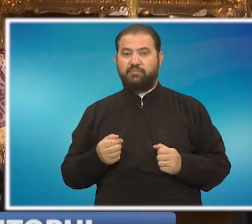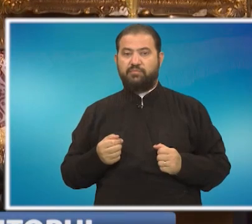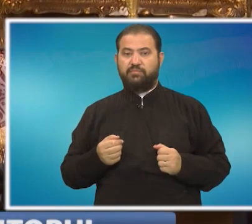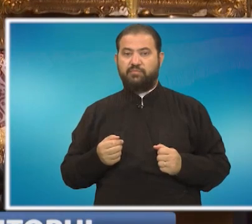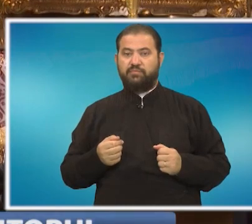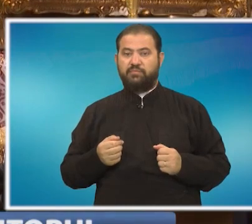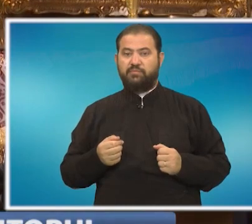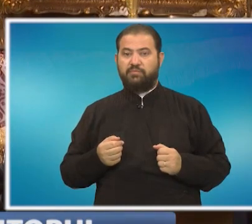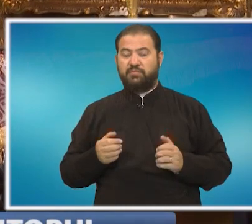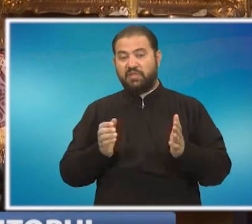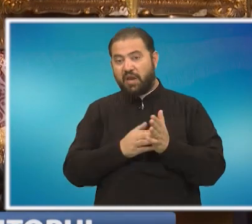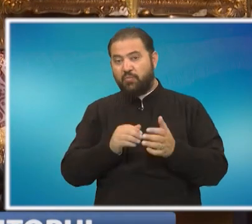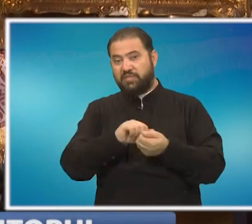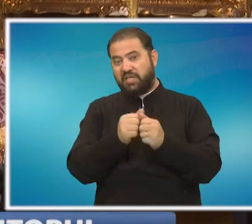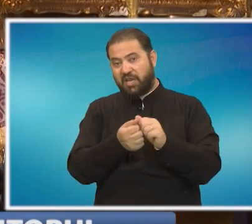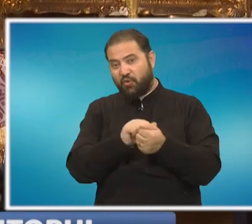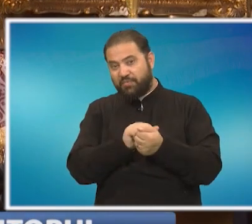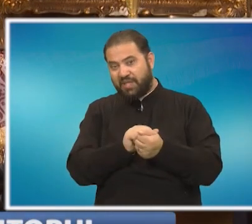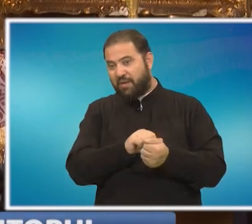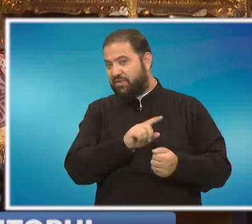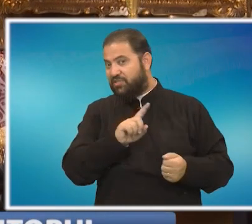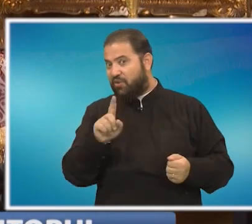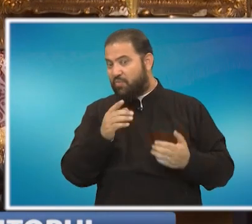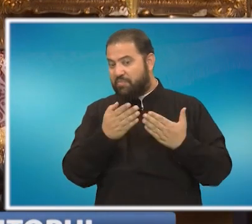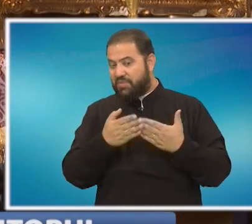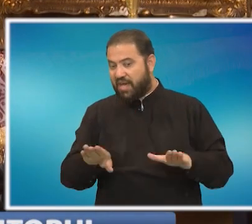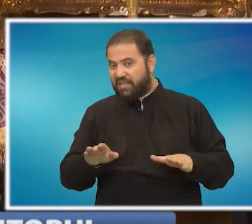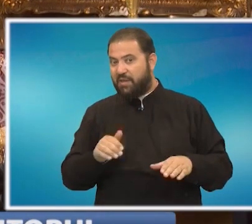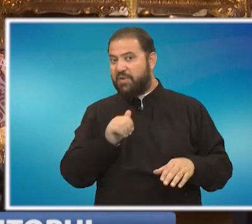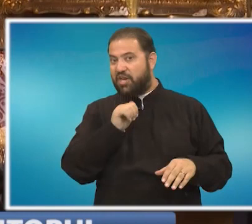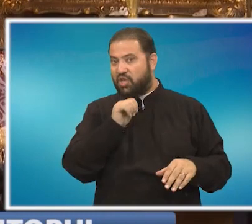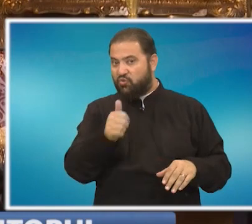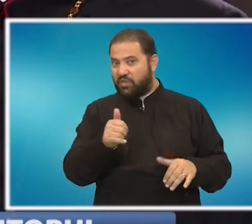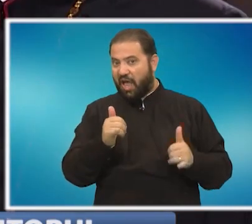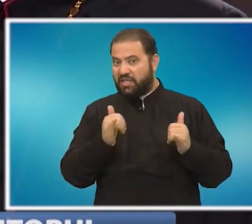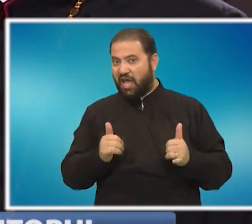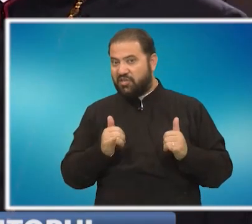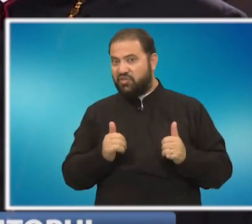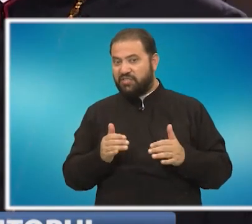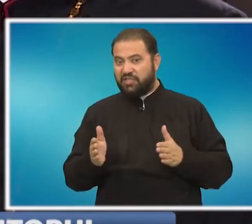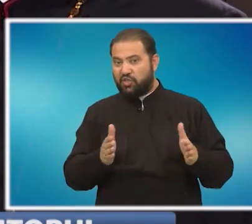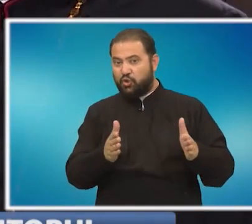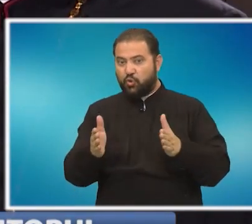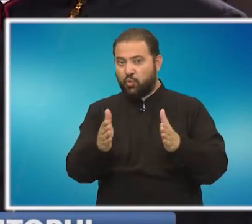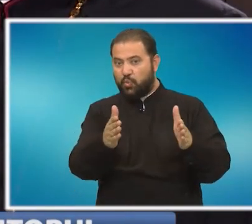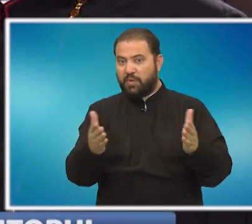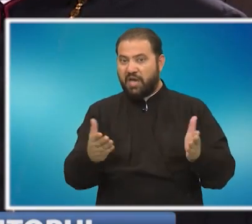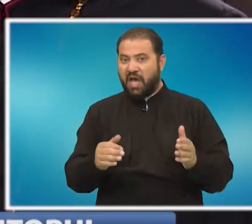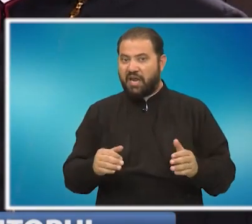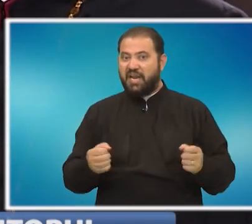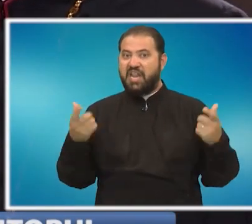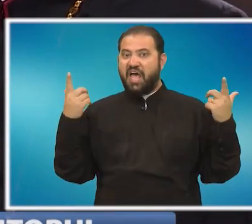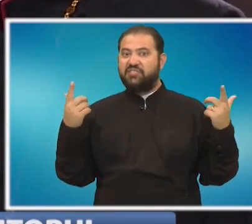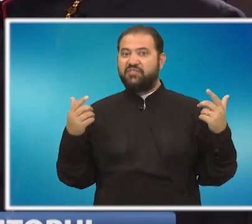dialog duhovnicesc care este foarte frumos și care pe mulți îi zidește și le